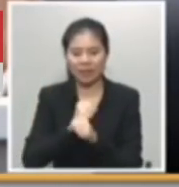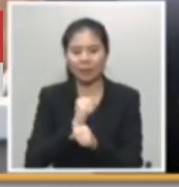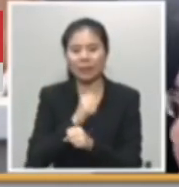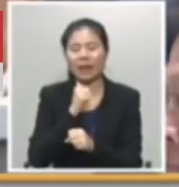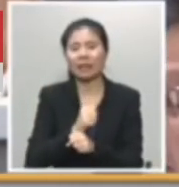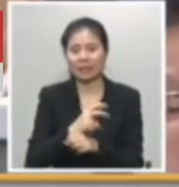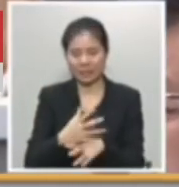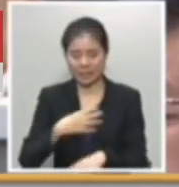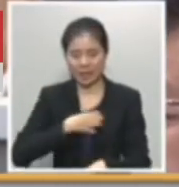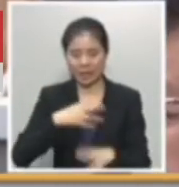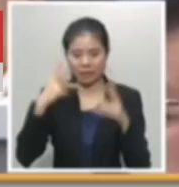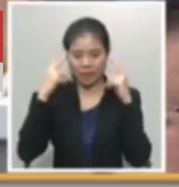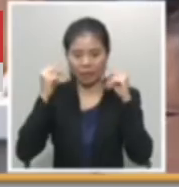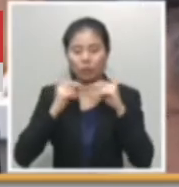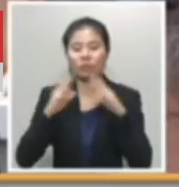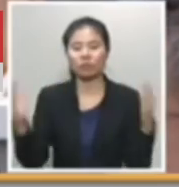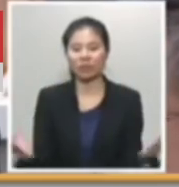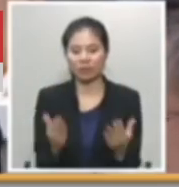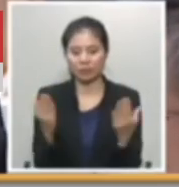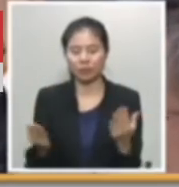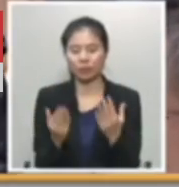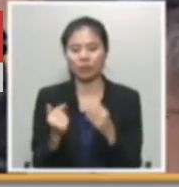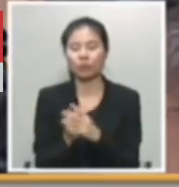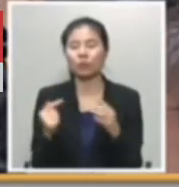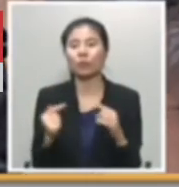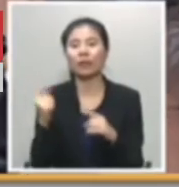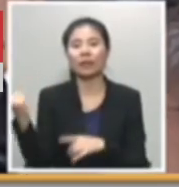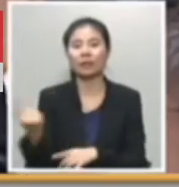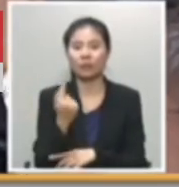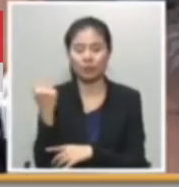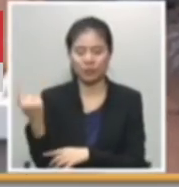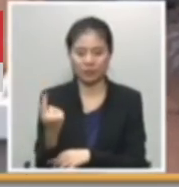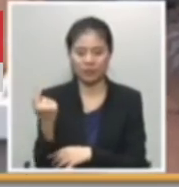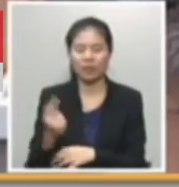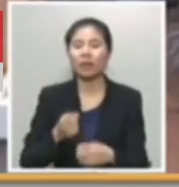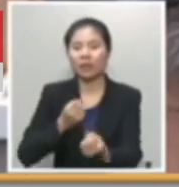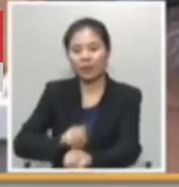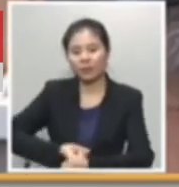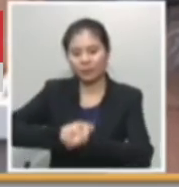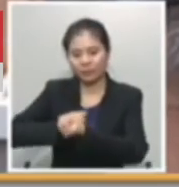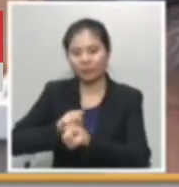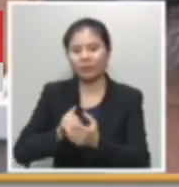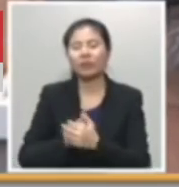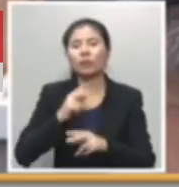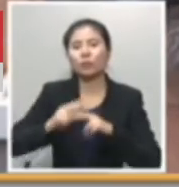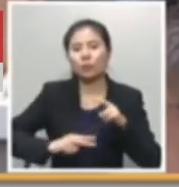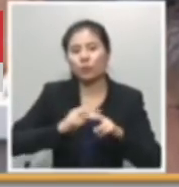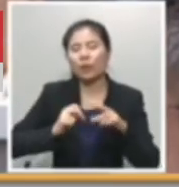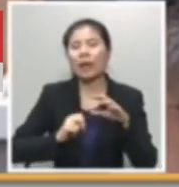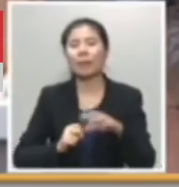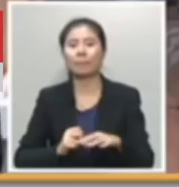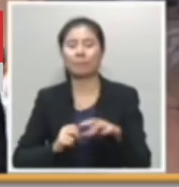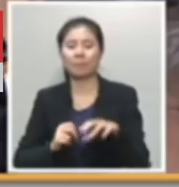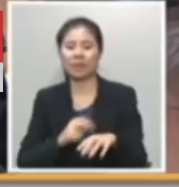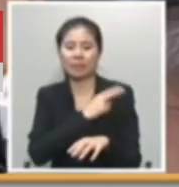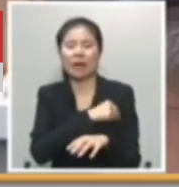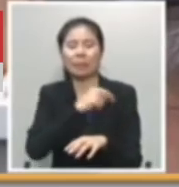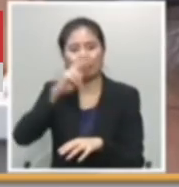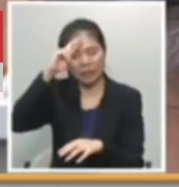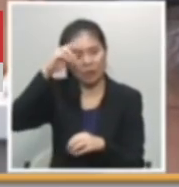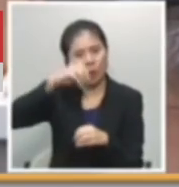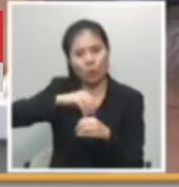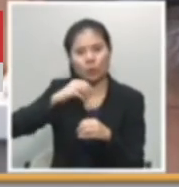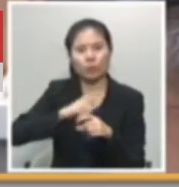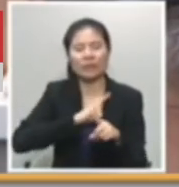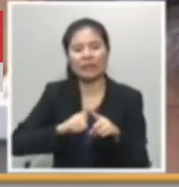ครับแล้วก็ในส่วนของการท่องเที่ยวก็ดีการเกษตรก็ดีการรักษาพยาบาลก็ดีประเทศไทยมีอะไรน่าทำเยอะ